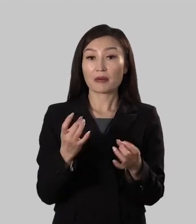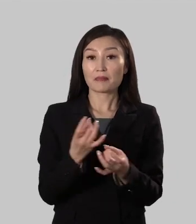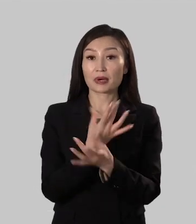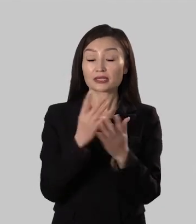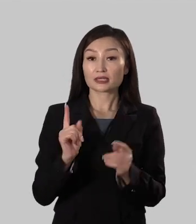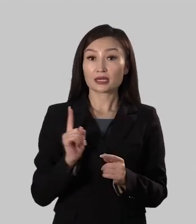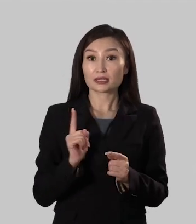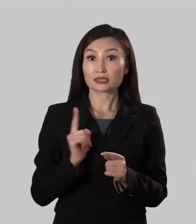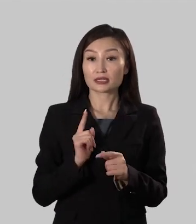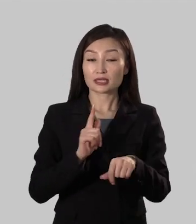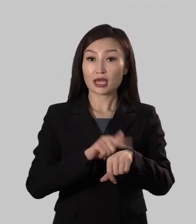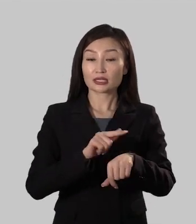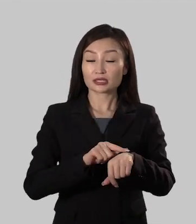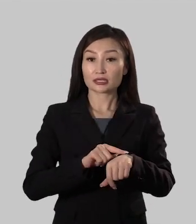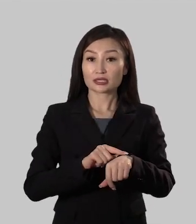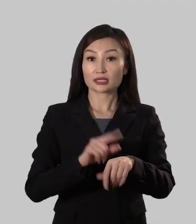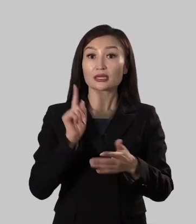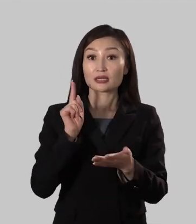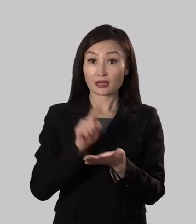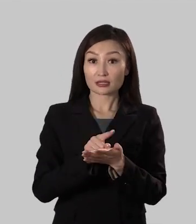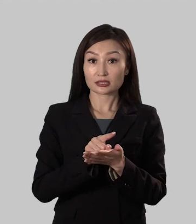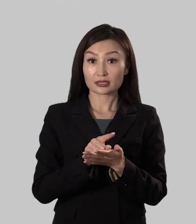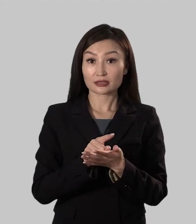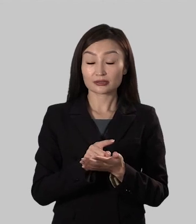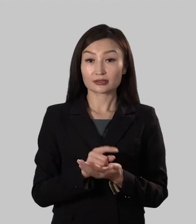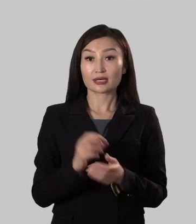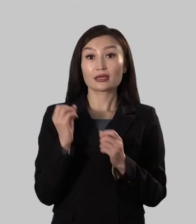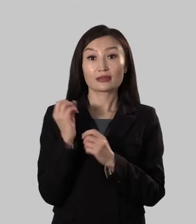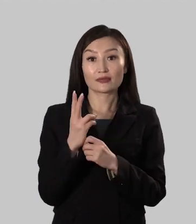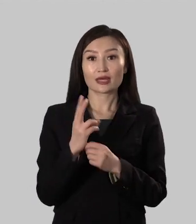праздника дождаться, бить часы должны